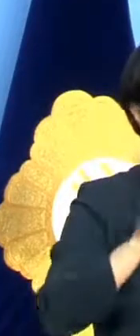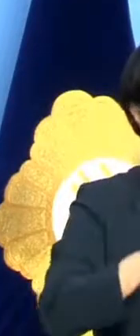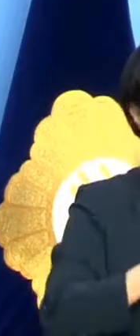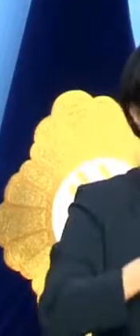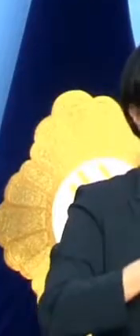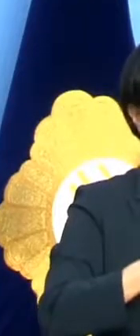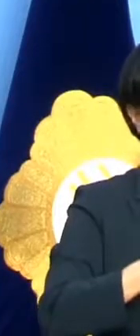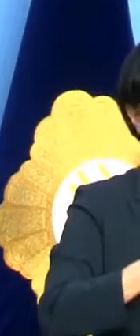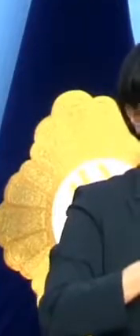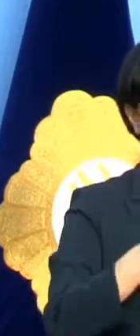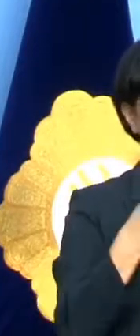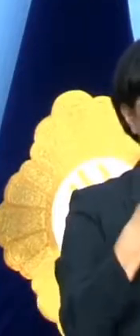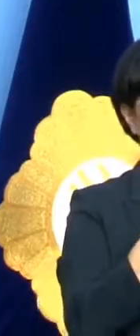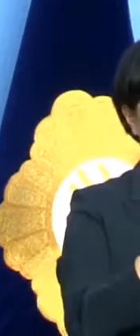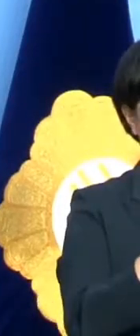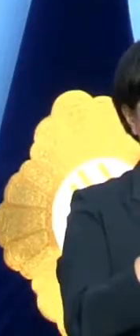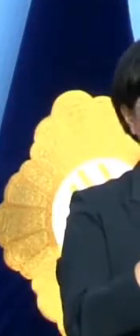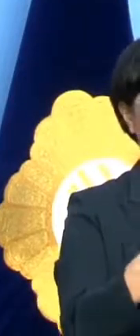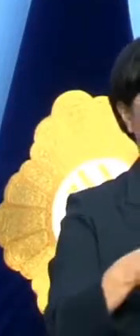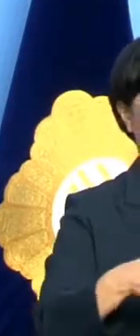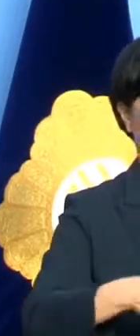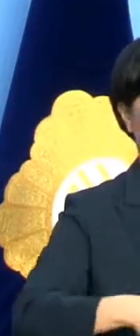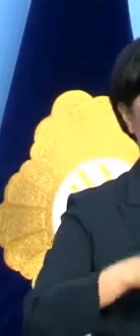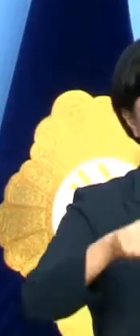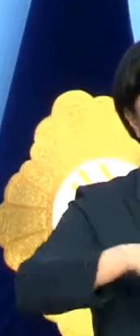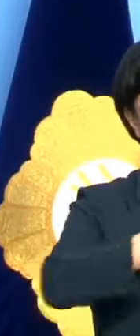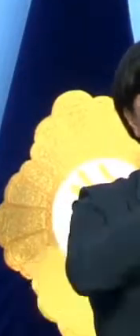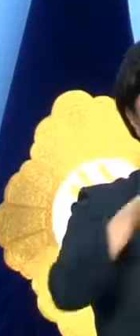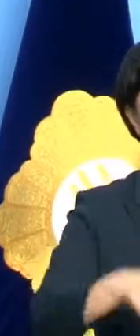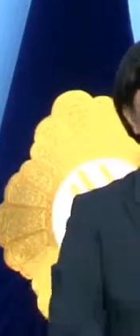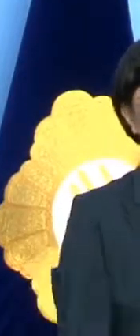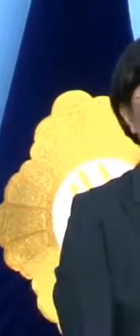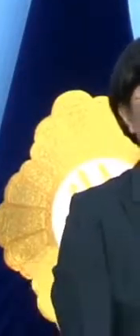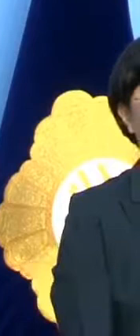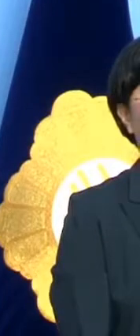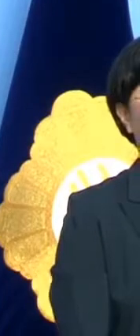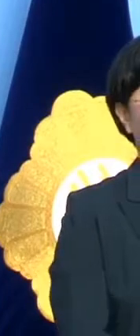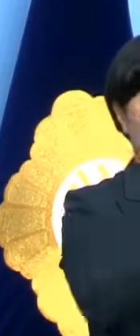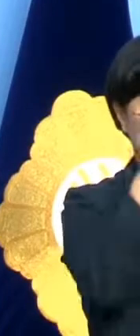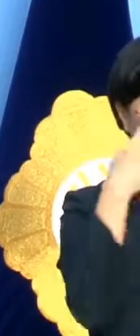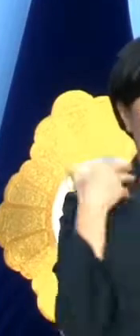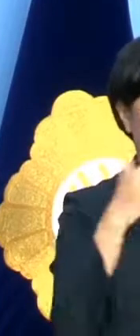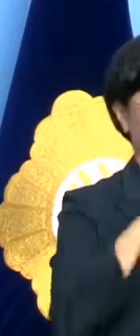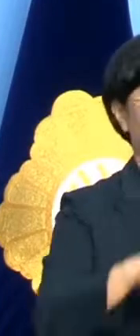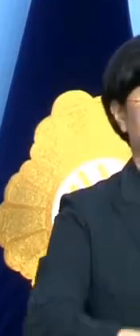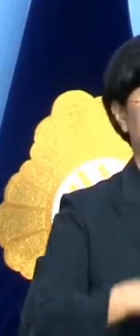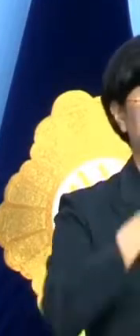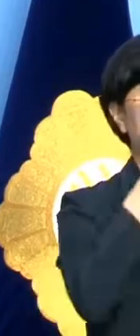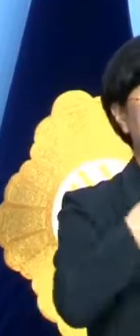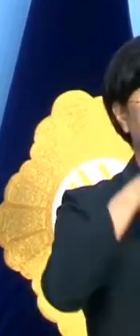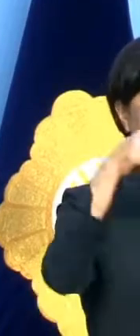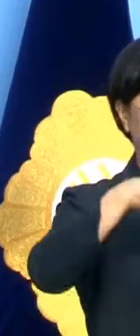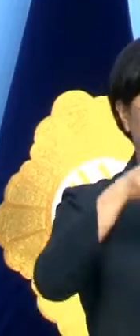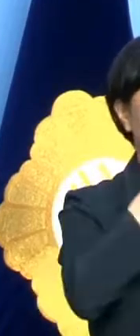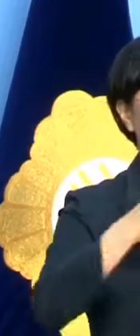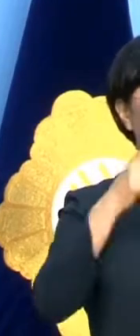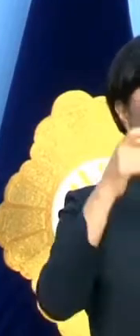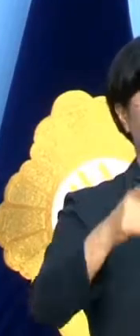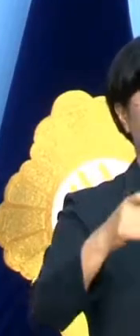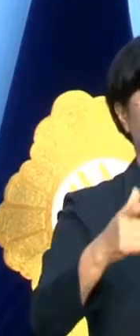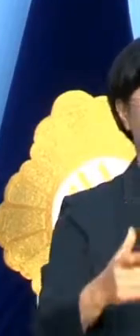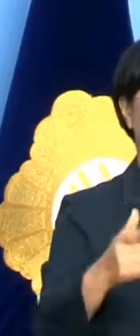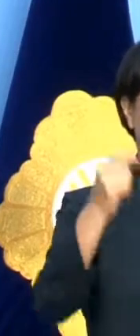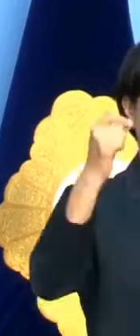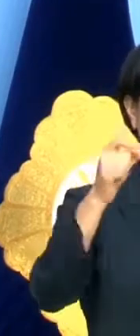특단의 조치가 필요합니다 이에 정부가 전남 수에 피해 지역을 즉각